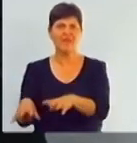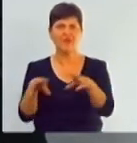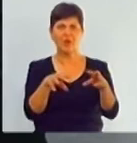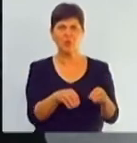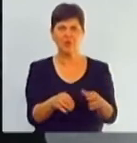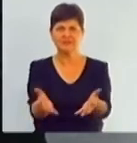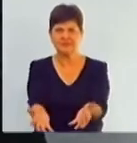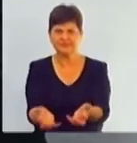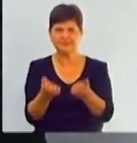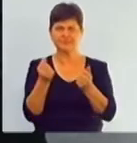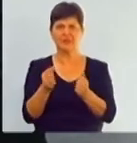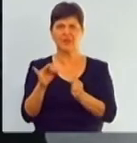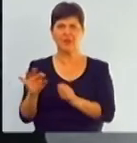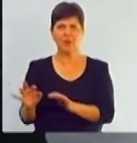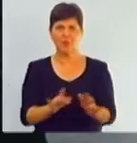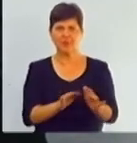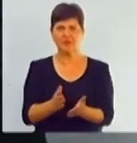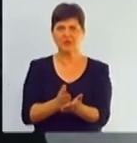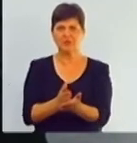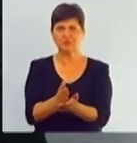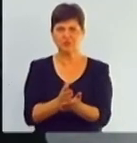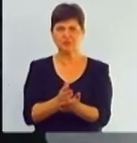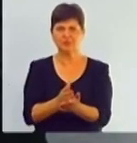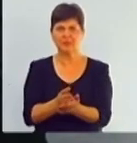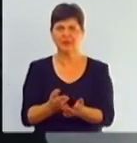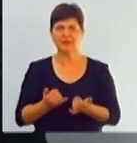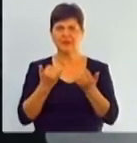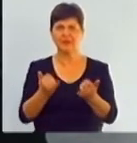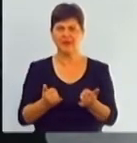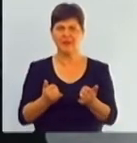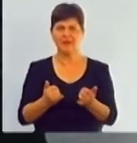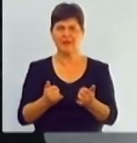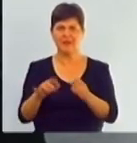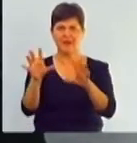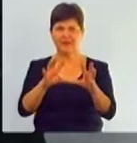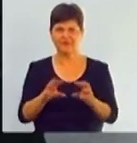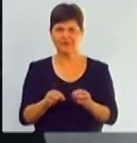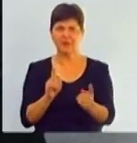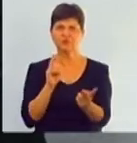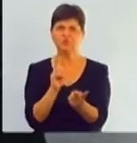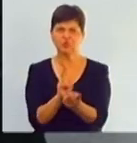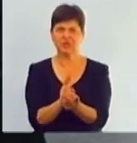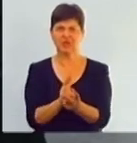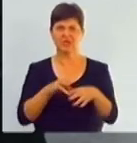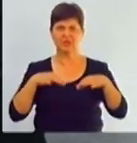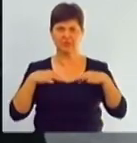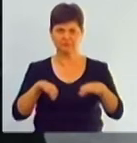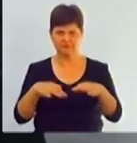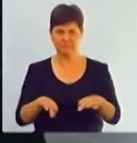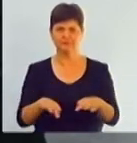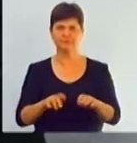щоб оперативніша служба приступила до ліквідації, зустріти пожежні підрозділи, надати всю необхідну інформацію, щоб